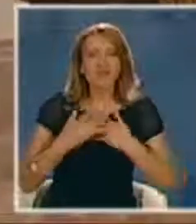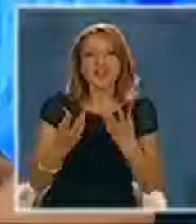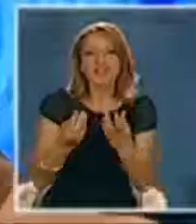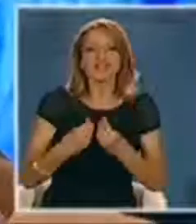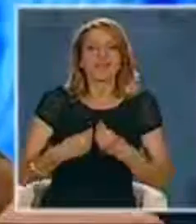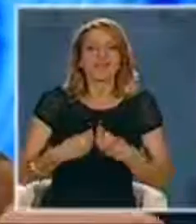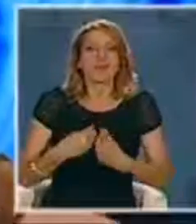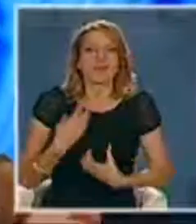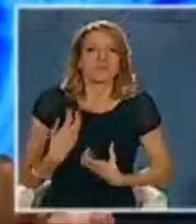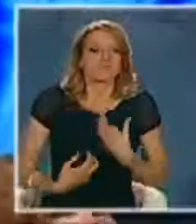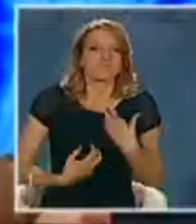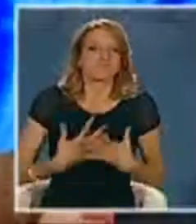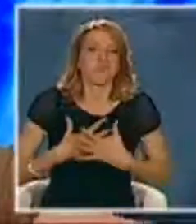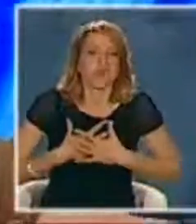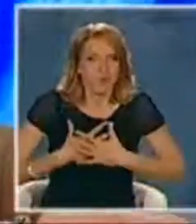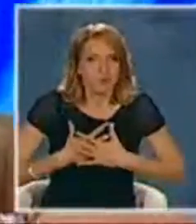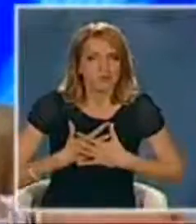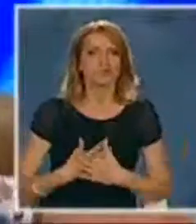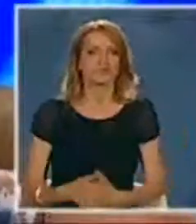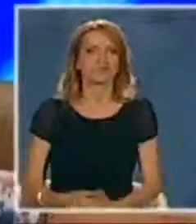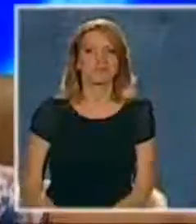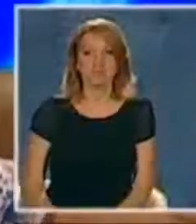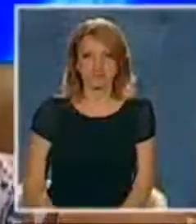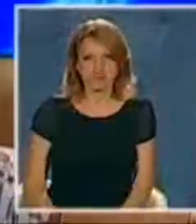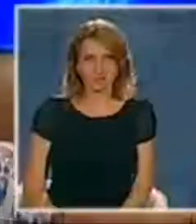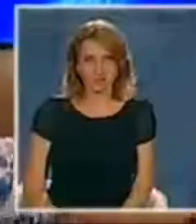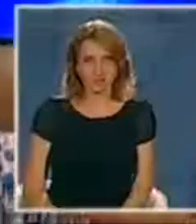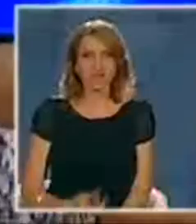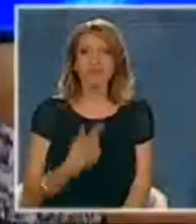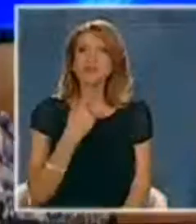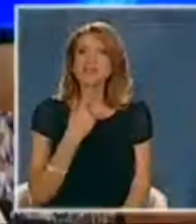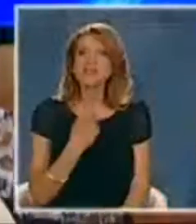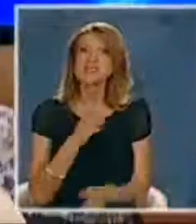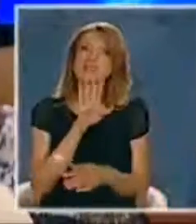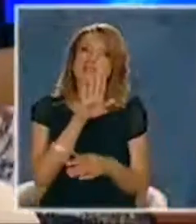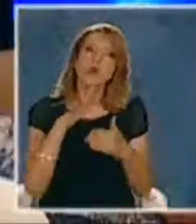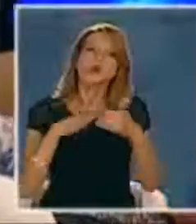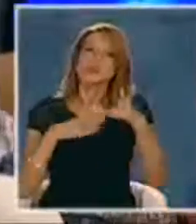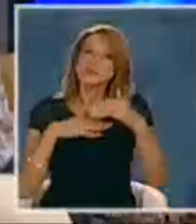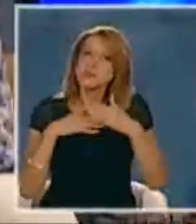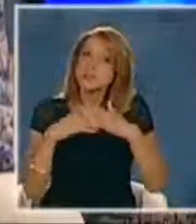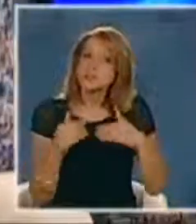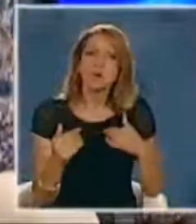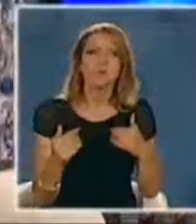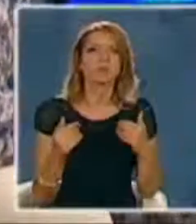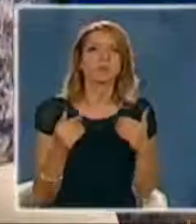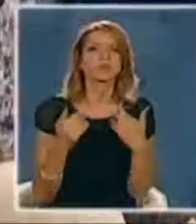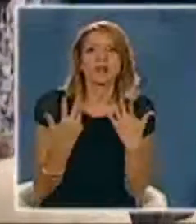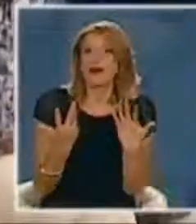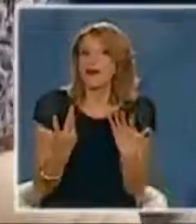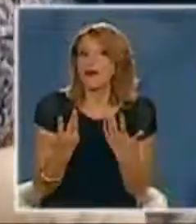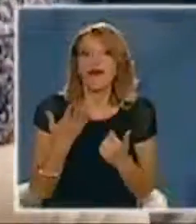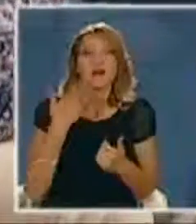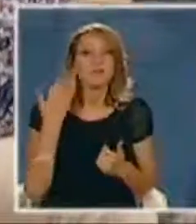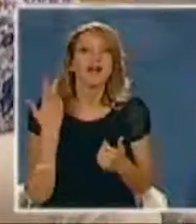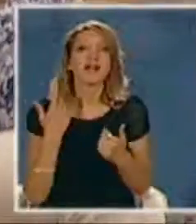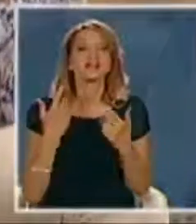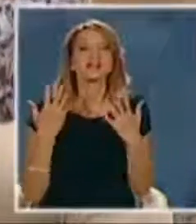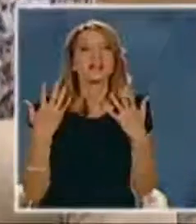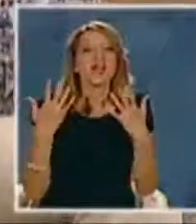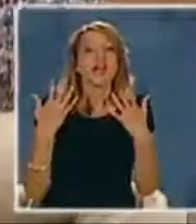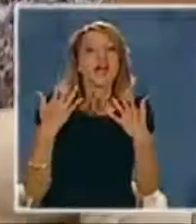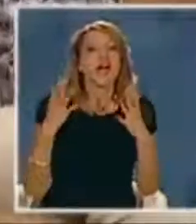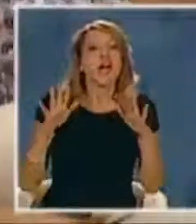друг човек, който има нужда. За способностите ти, за това как младите ангели се интегрират